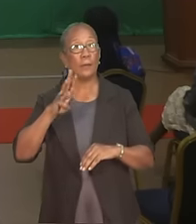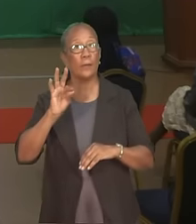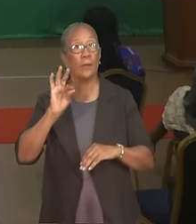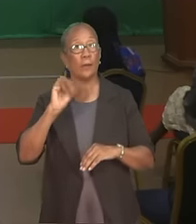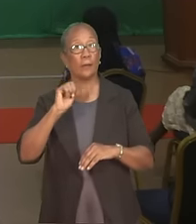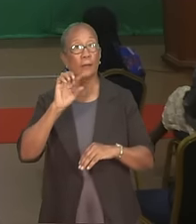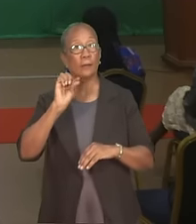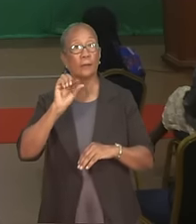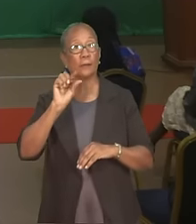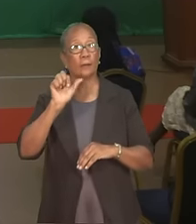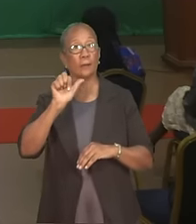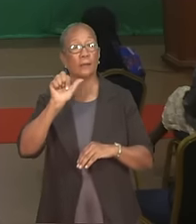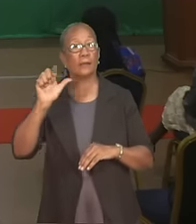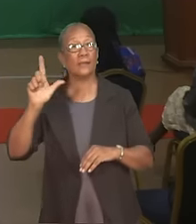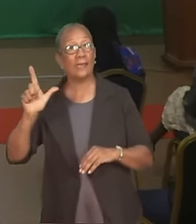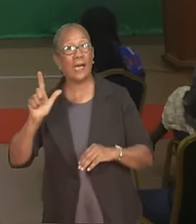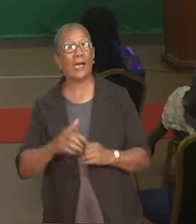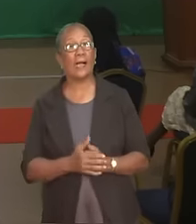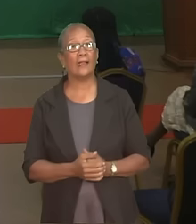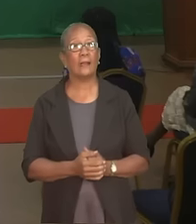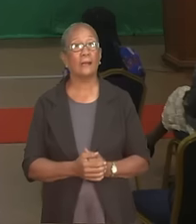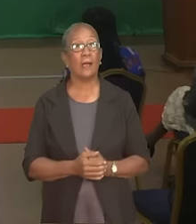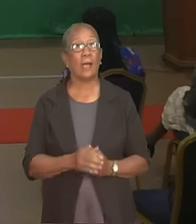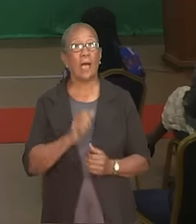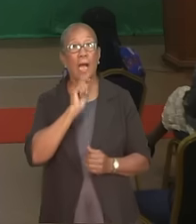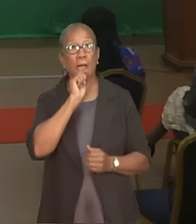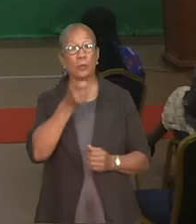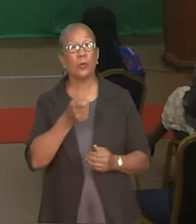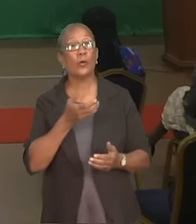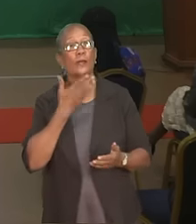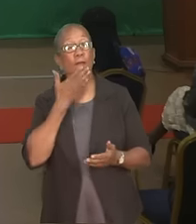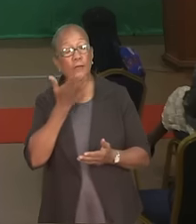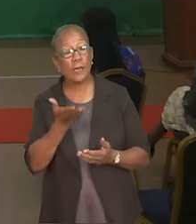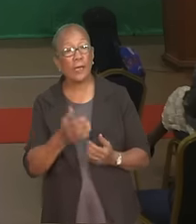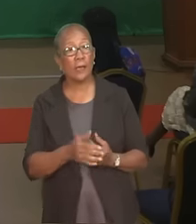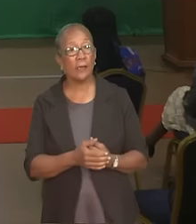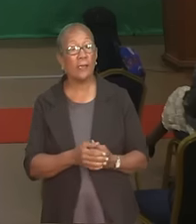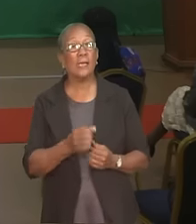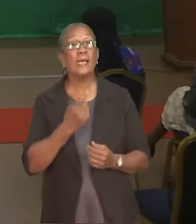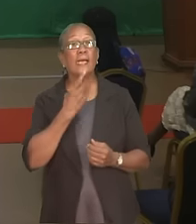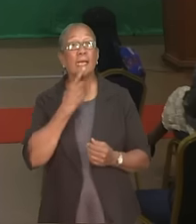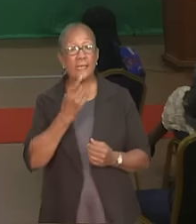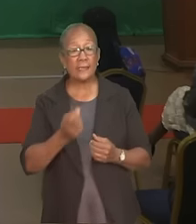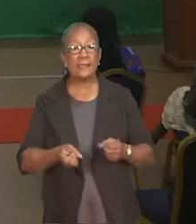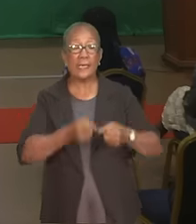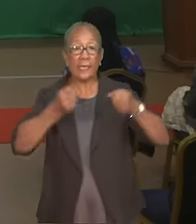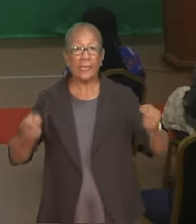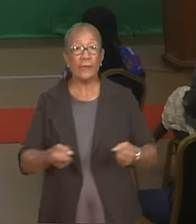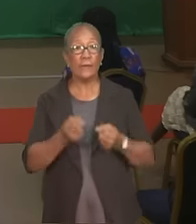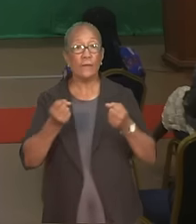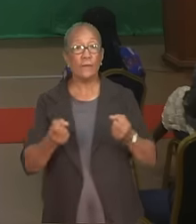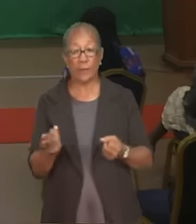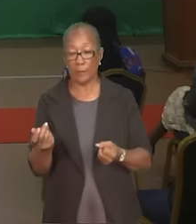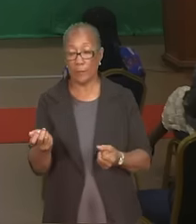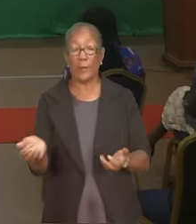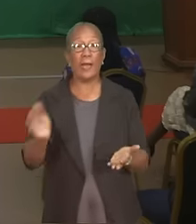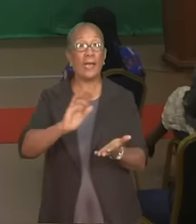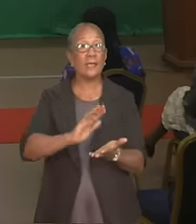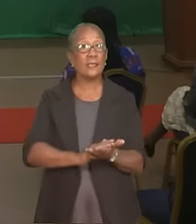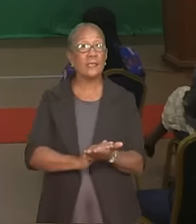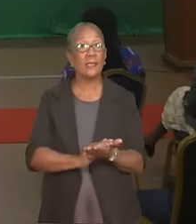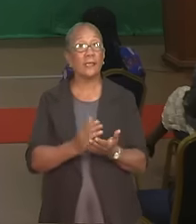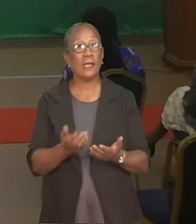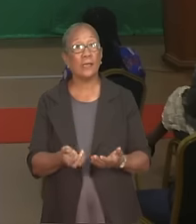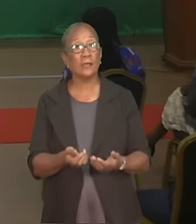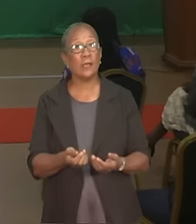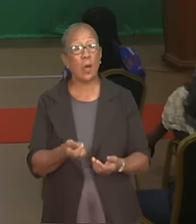meteen meenemen in uw beantwoording. Hij vraagt, is de reorganisatie van de Belastingdienst erin geslaagd om meer